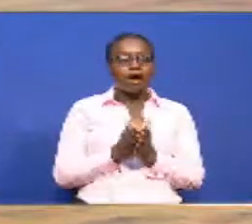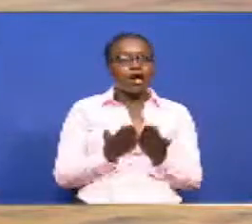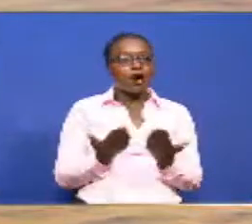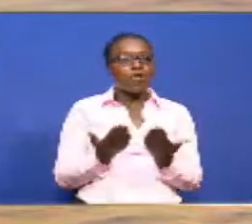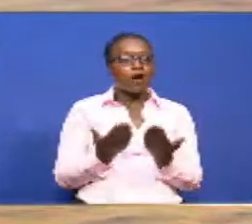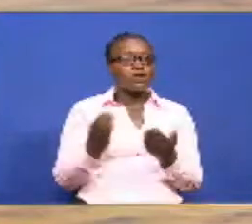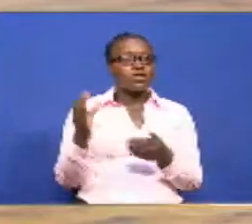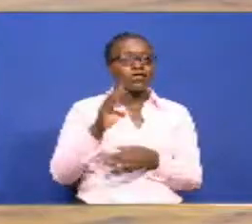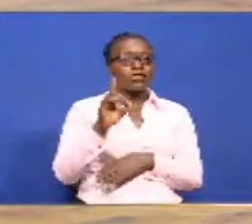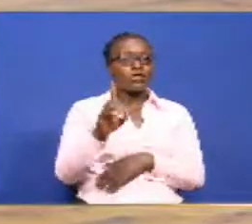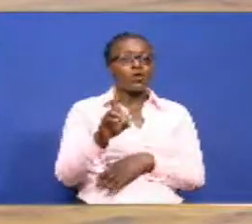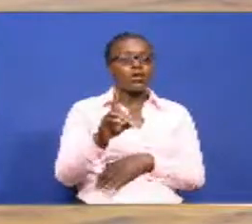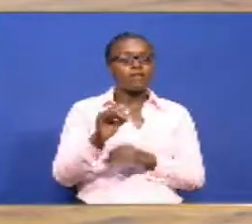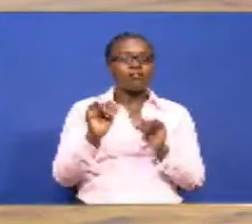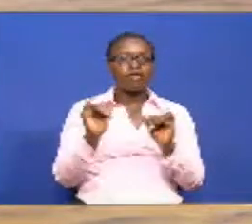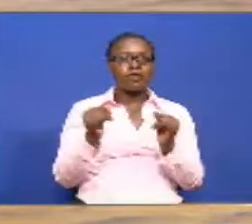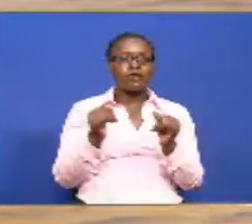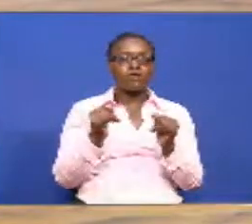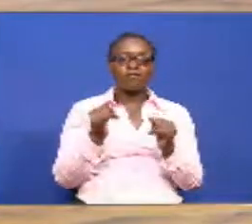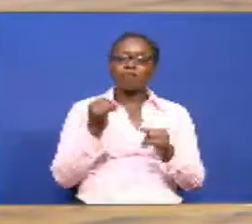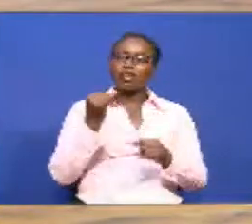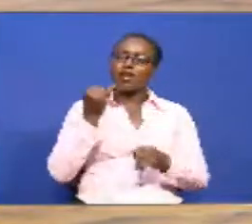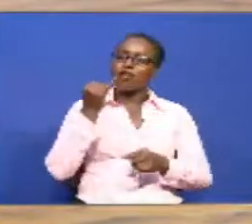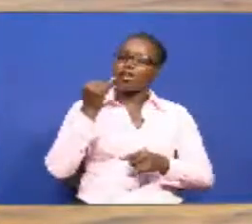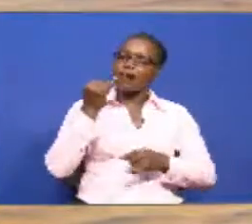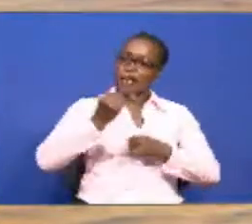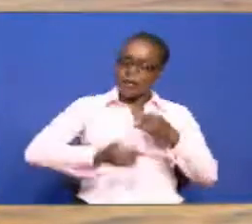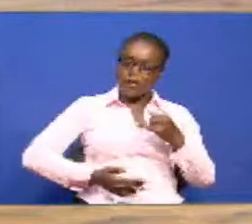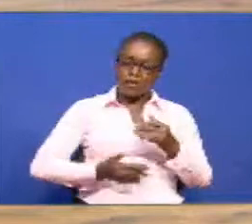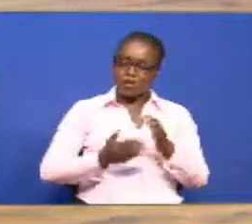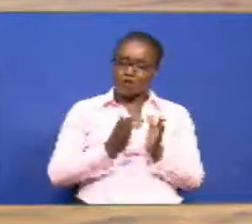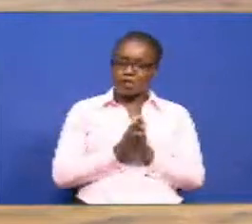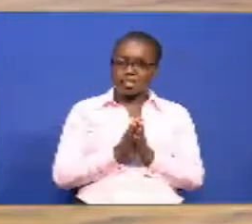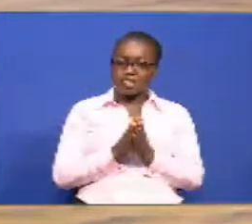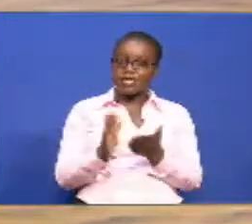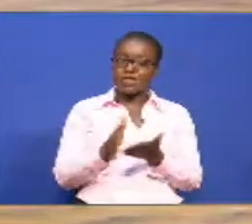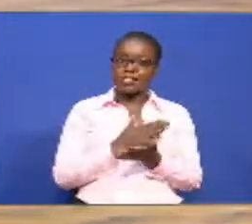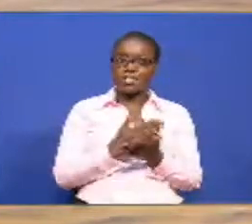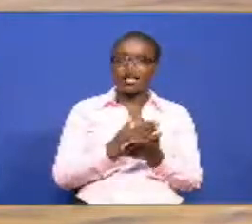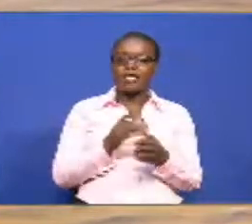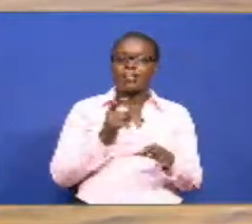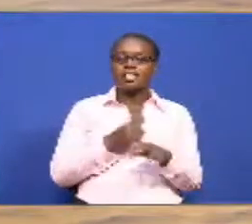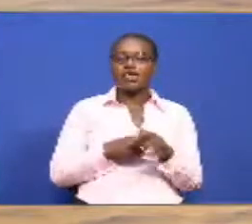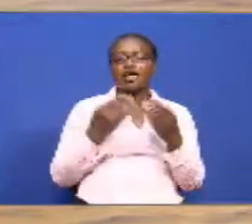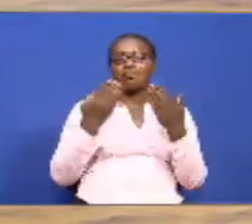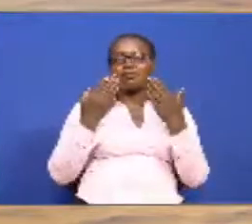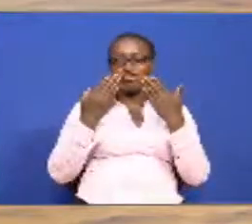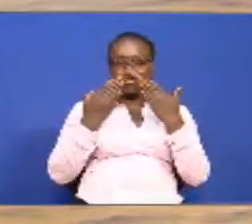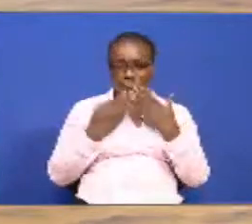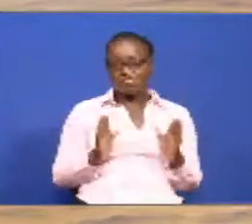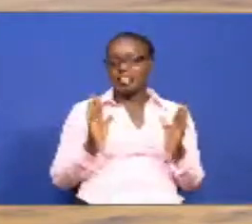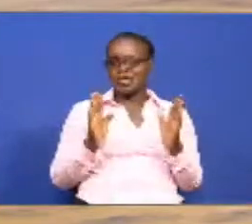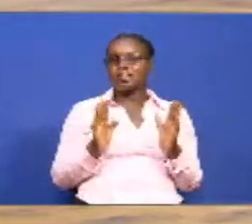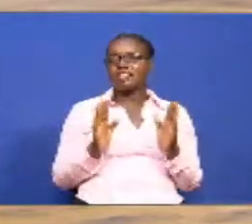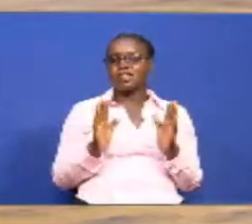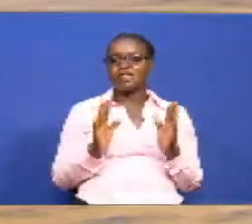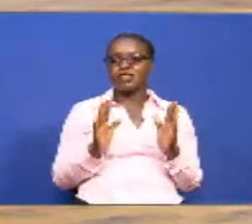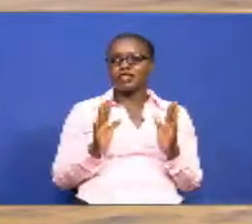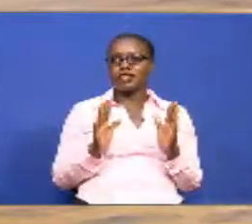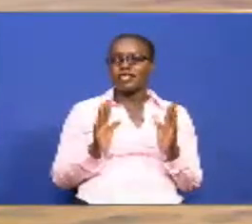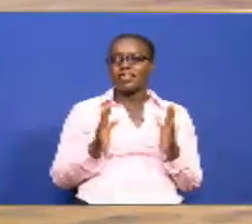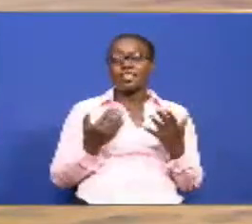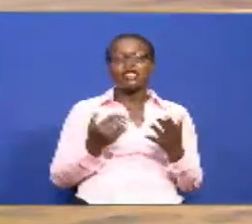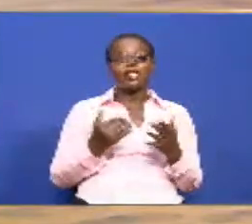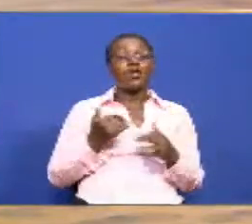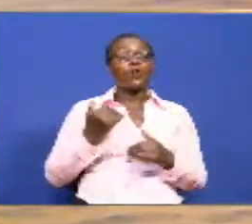Darubini ya Channel 1 limejaa hadi pomoni, lakini hata hivyo naambiwa muda wetu umetupa kisogo sana na itanibidi basi